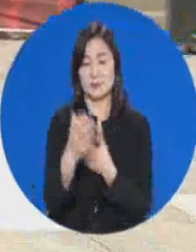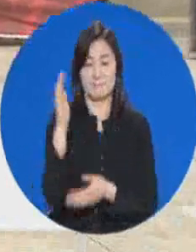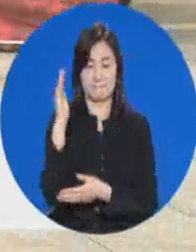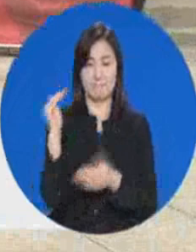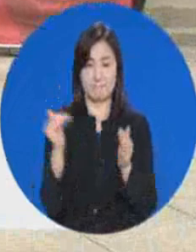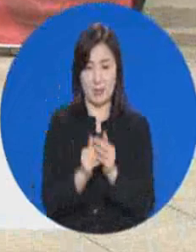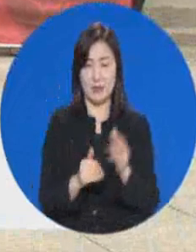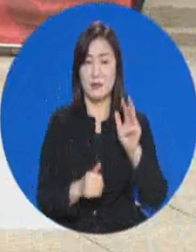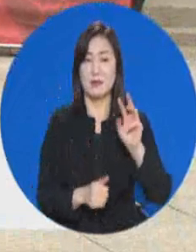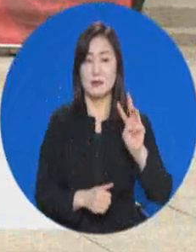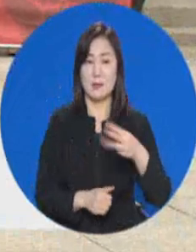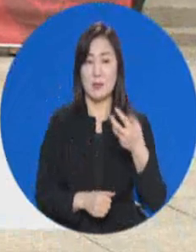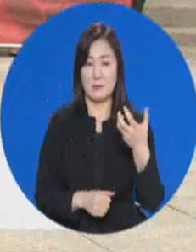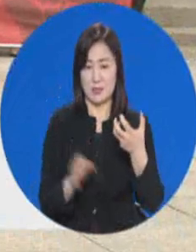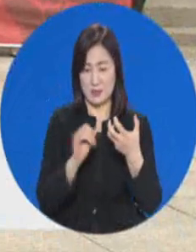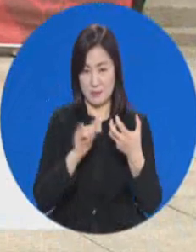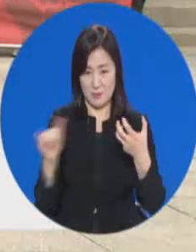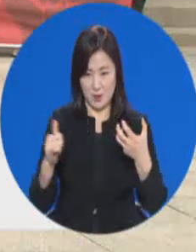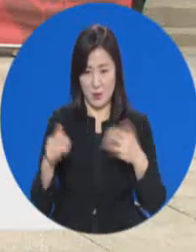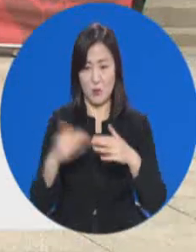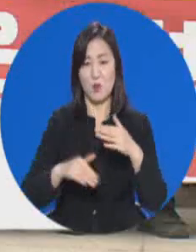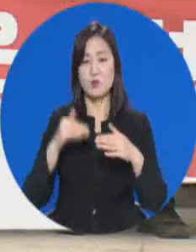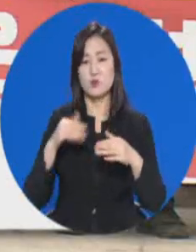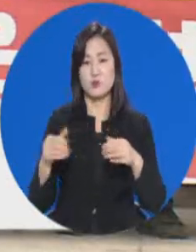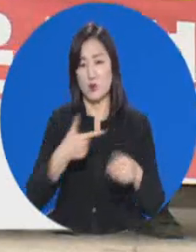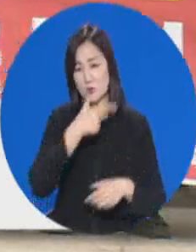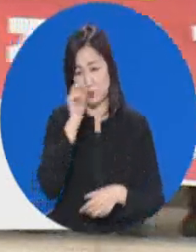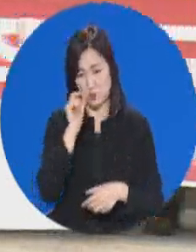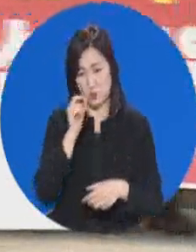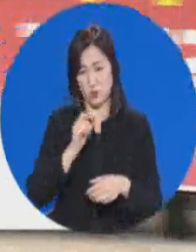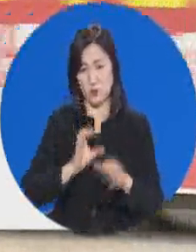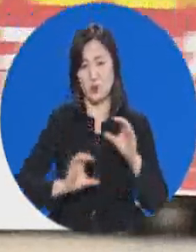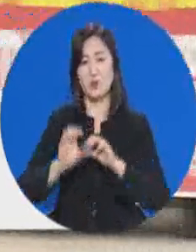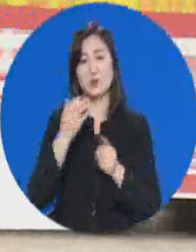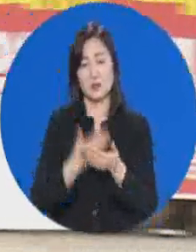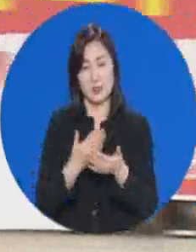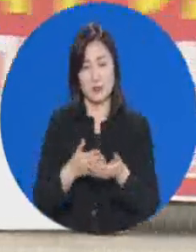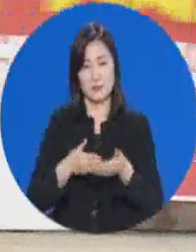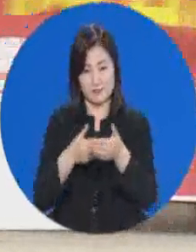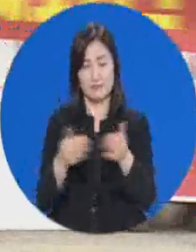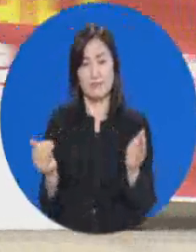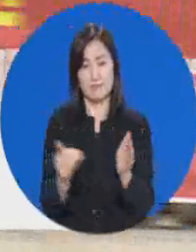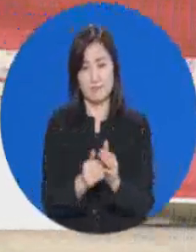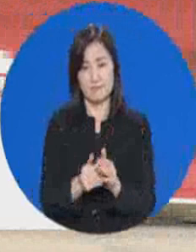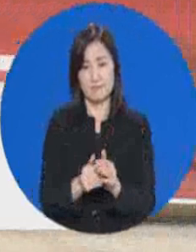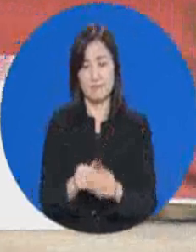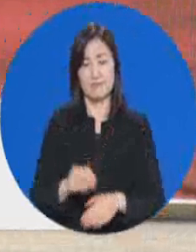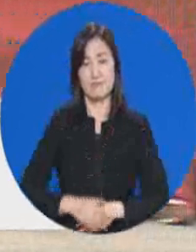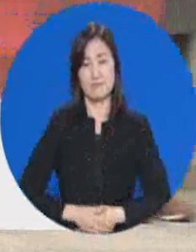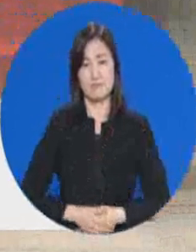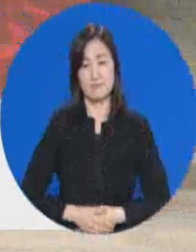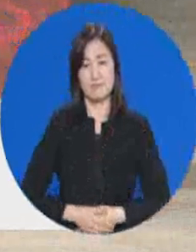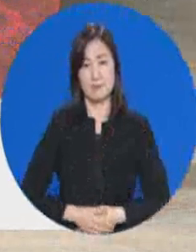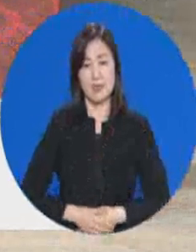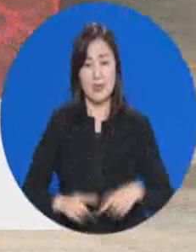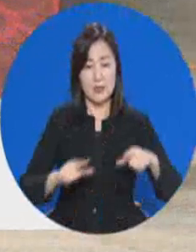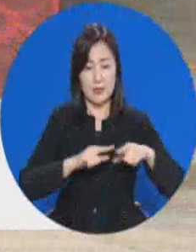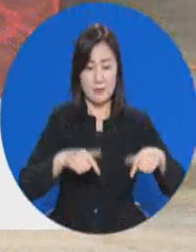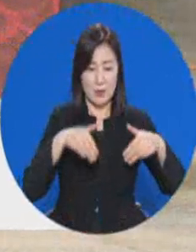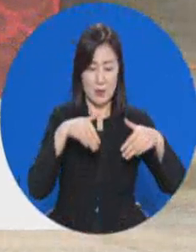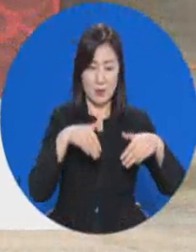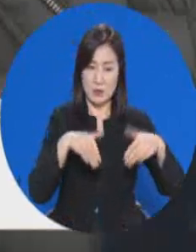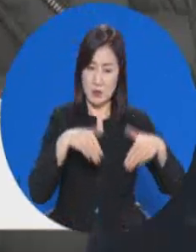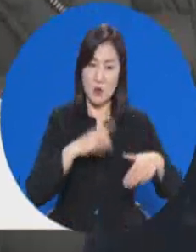380여 명에 이르는 일반직 공무원 결혼을 해소하라고 주장했습니다. 도교육청 공무원 노조는 또 일반직만